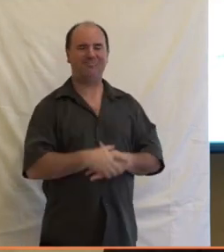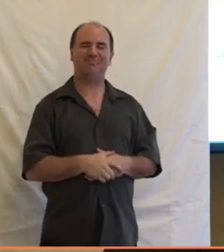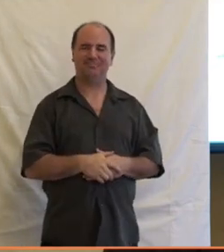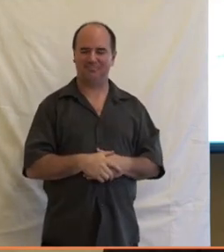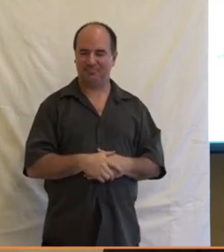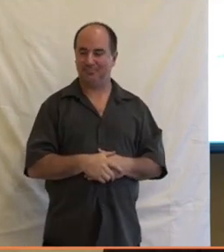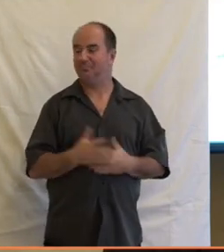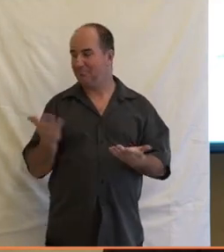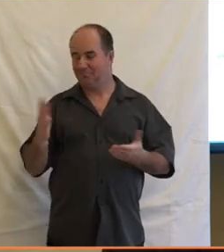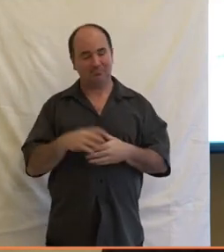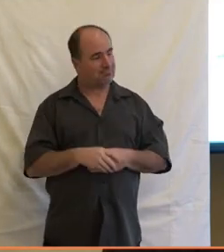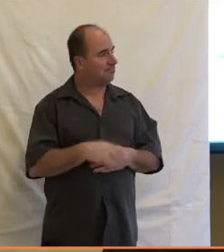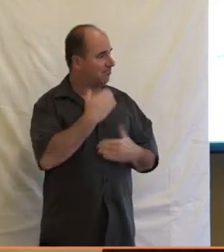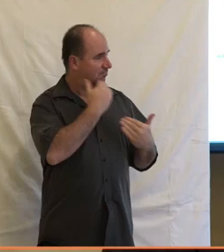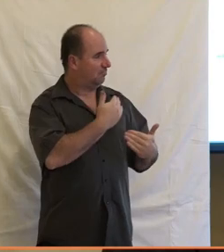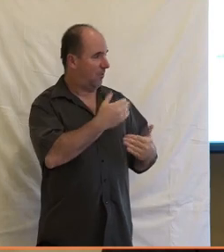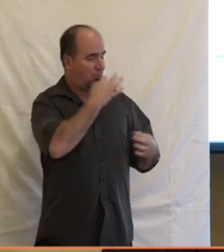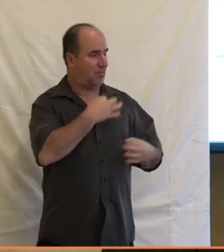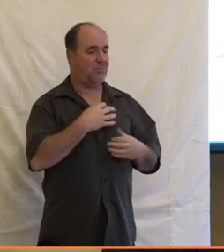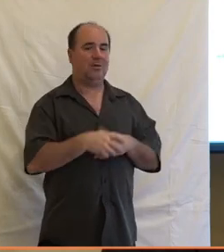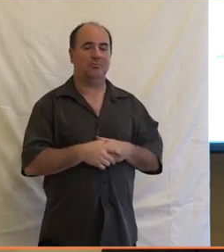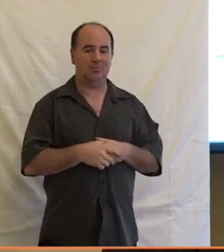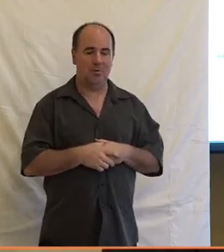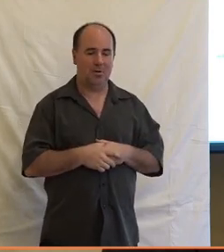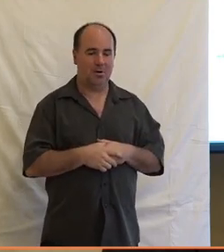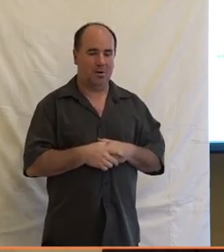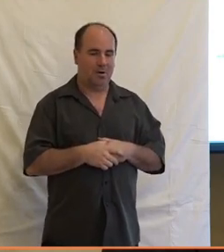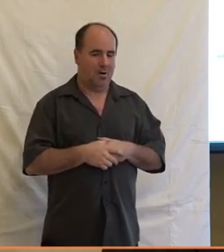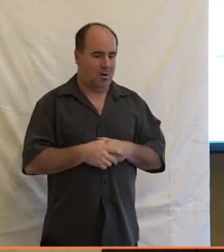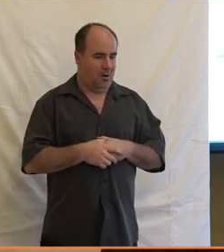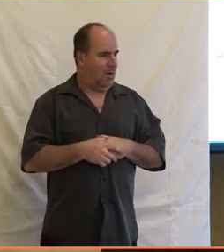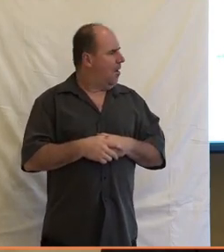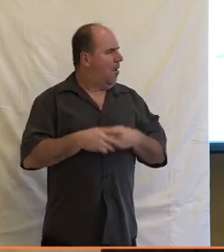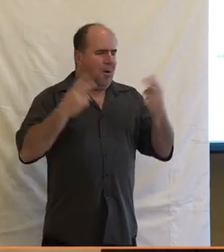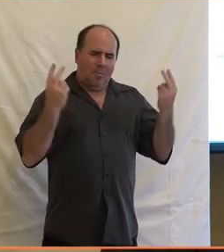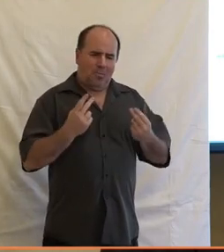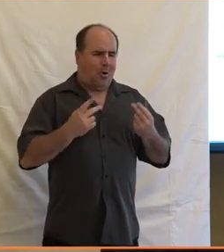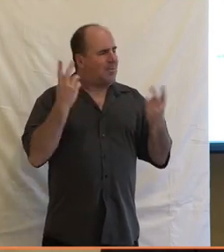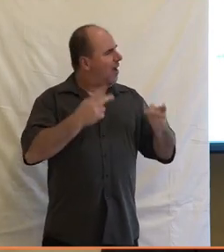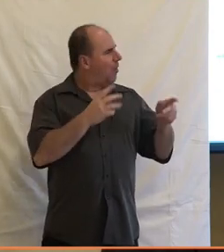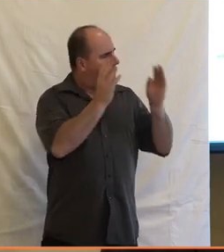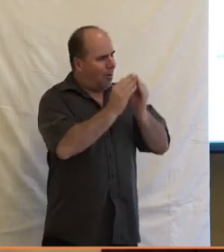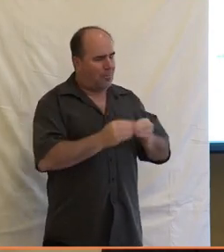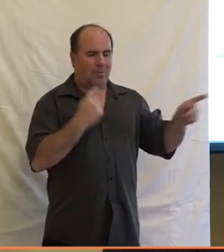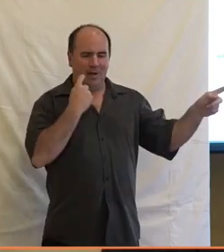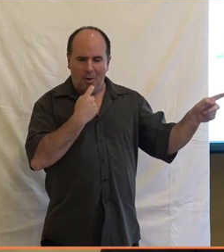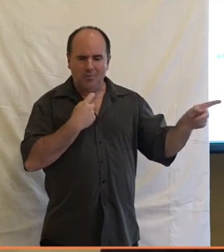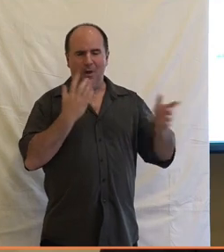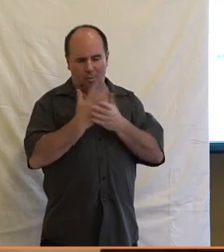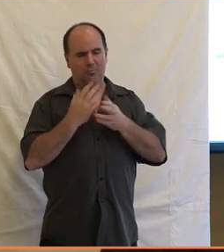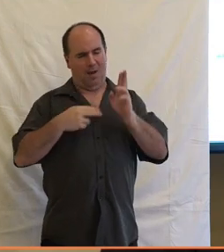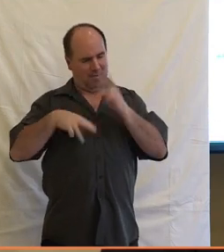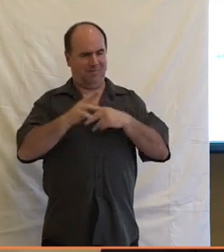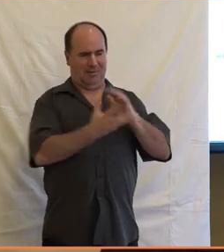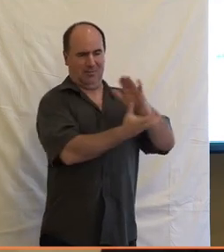Asi tak, jak každý, asi tak, jak co. My jsme vlastně stejně, jak už tady popsal Honza, my máme také vlastně více zdrojové financování,